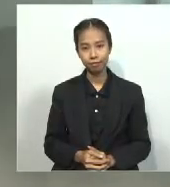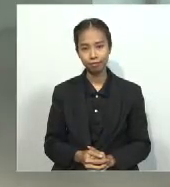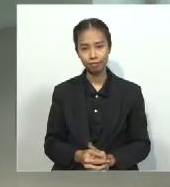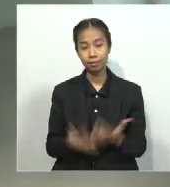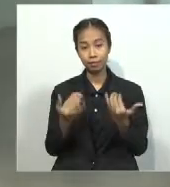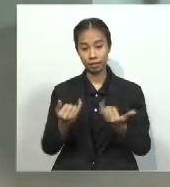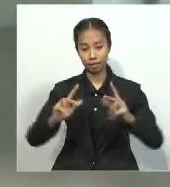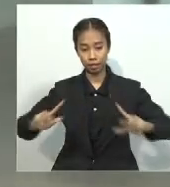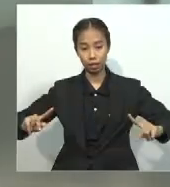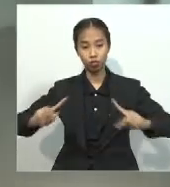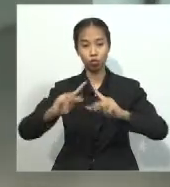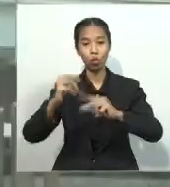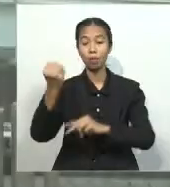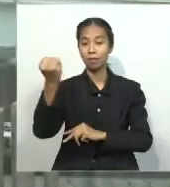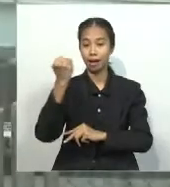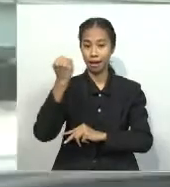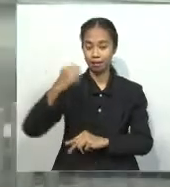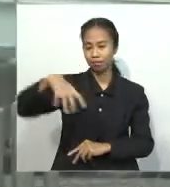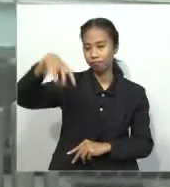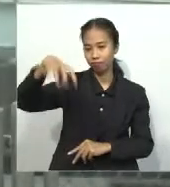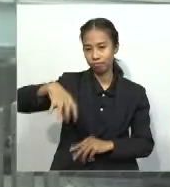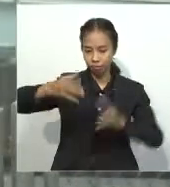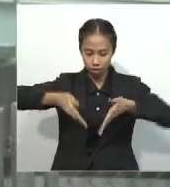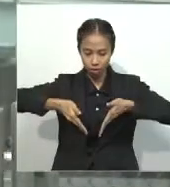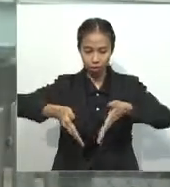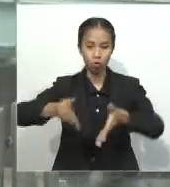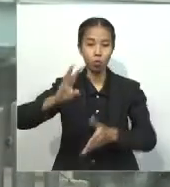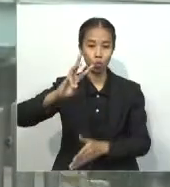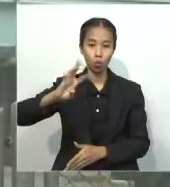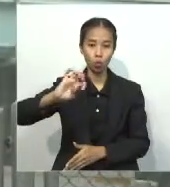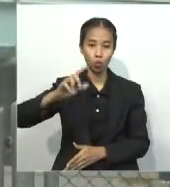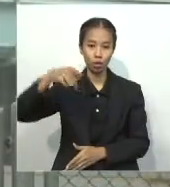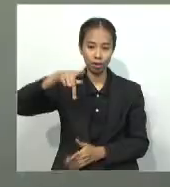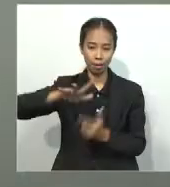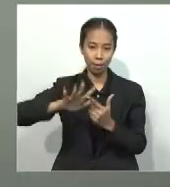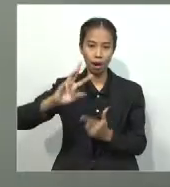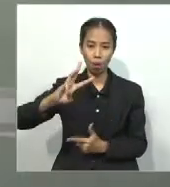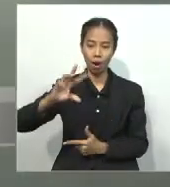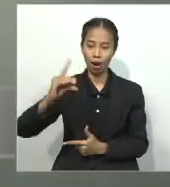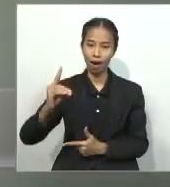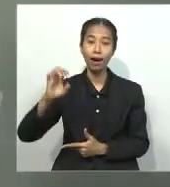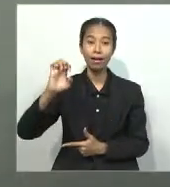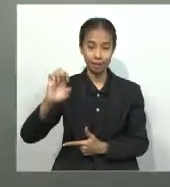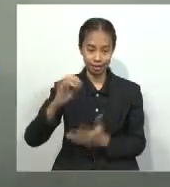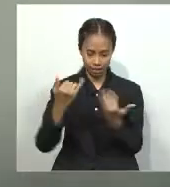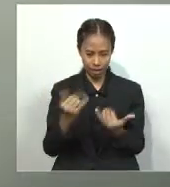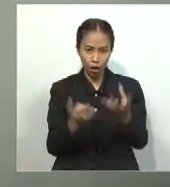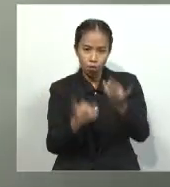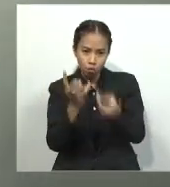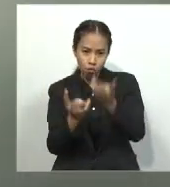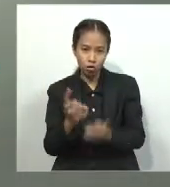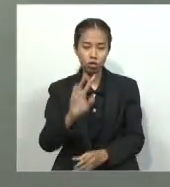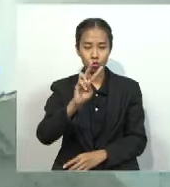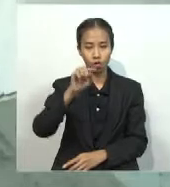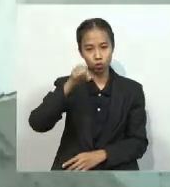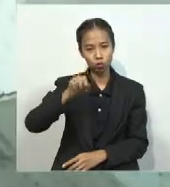บริเวณหน้ากระทรวงพลังงานนะครับถนนวิภาวดีรังสิตแขวงจตุจักรเขตจตุจักรนะครับวันนี้มีค่าฝุ่นละอองขนาดเล็ก 2.5 ไมคร